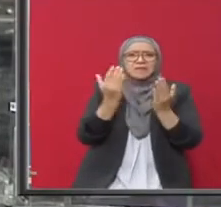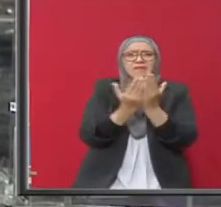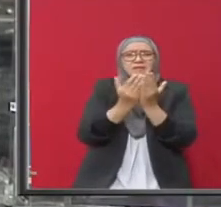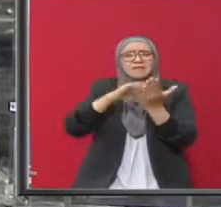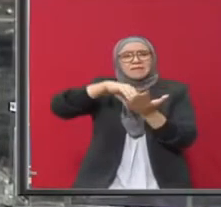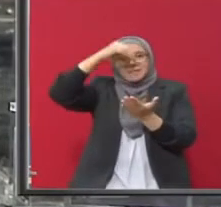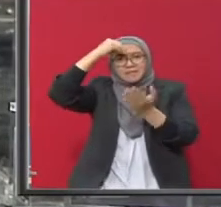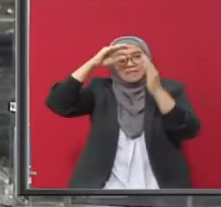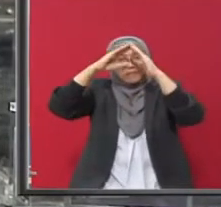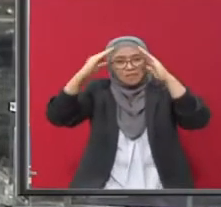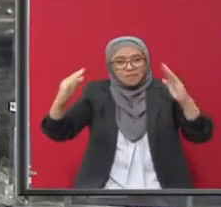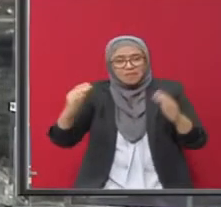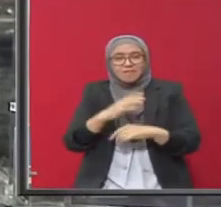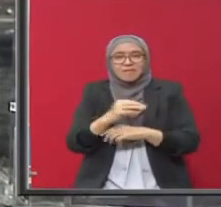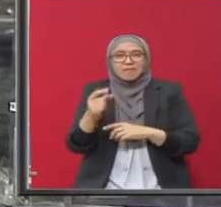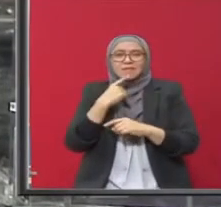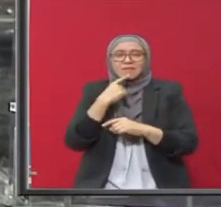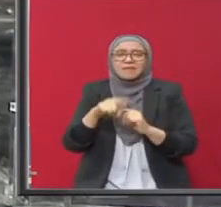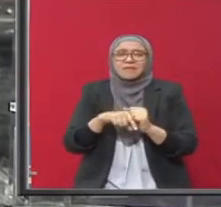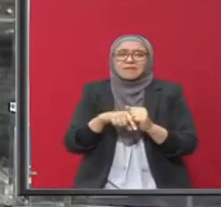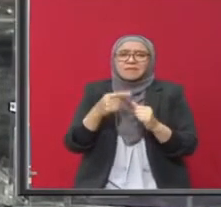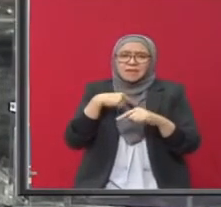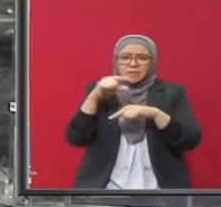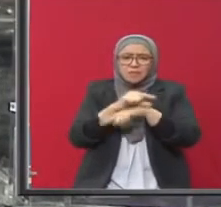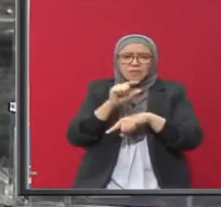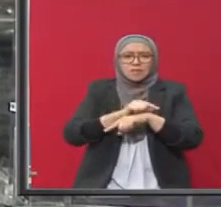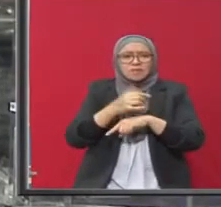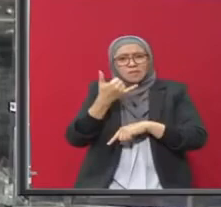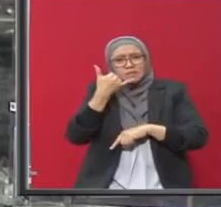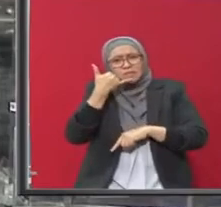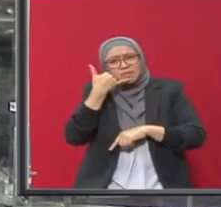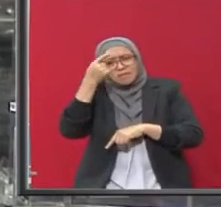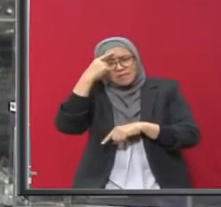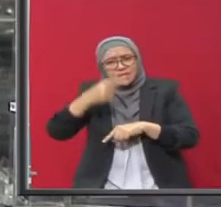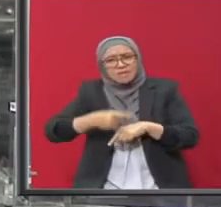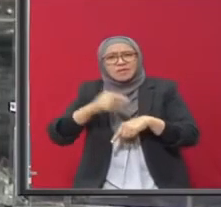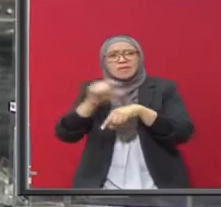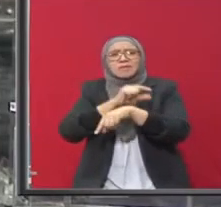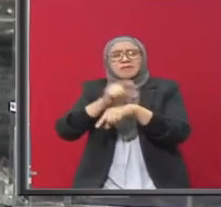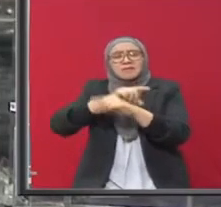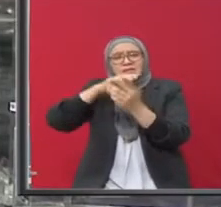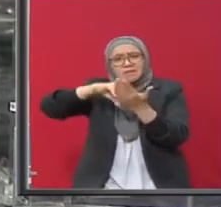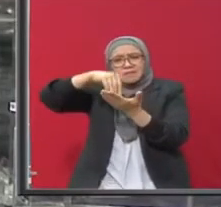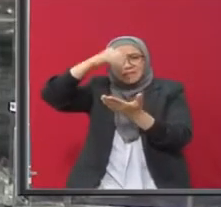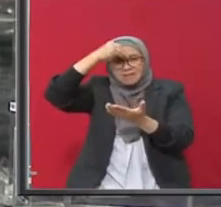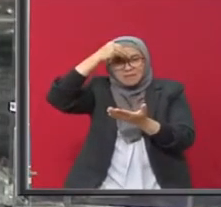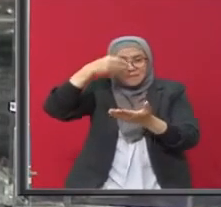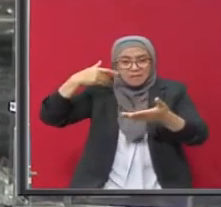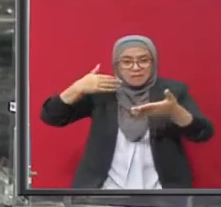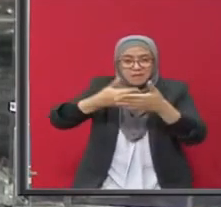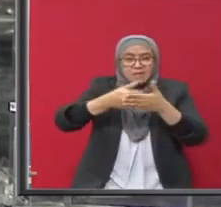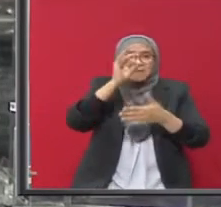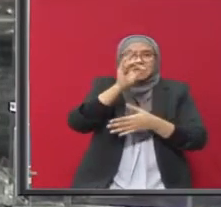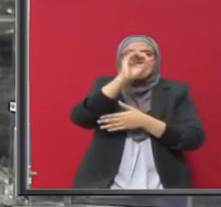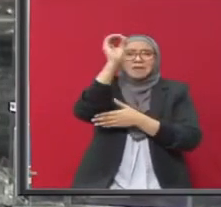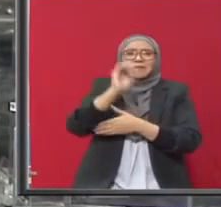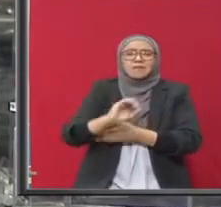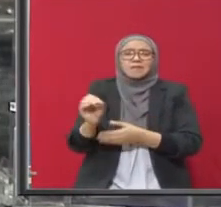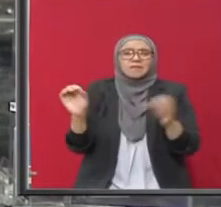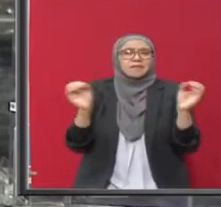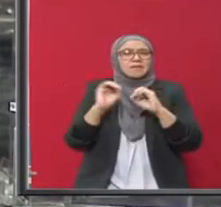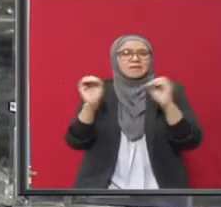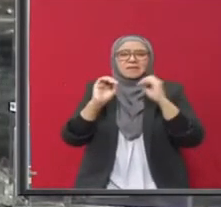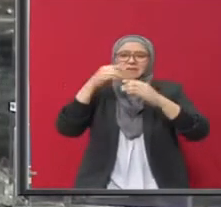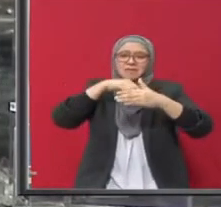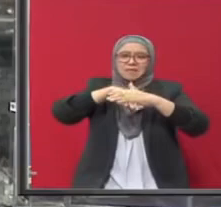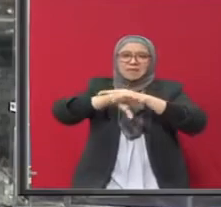rendah menggunakan telefon bimbit sebagai peranti utama pembelajaran mereka, dengan hampir 80% tidak mempunyai akses